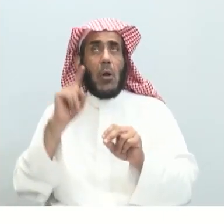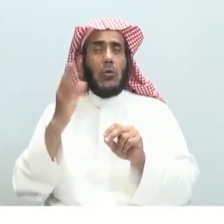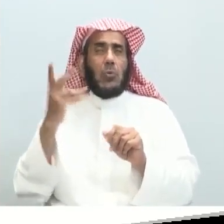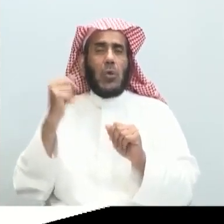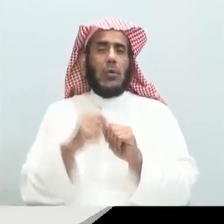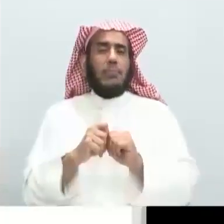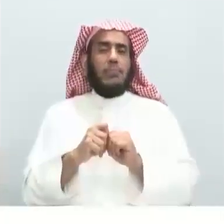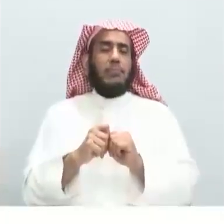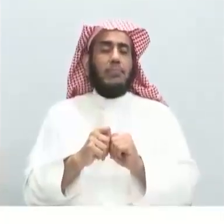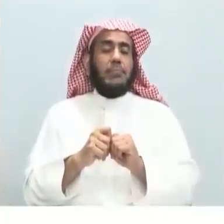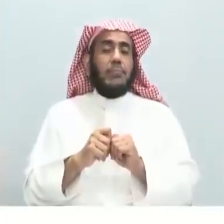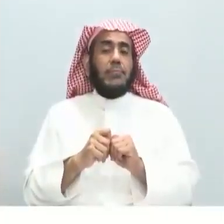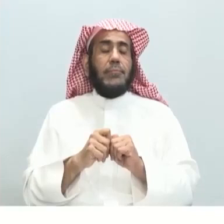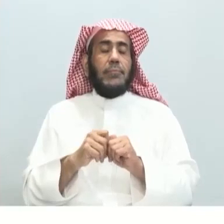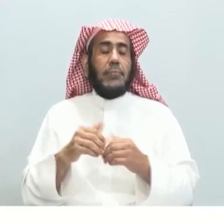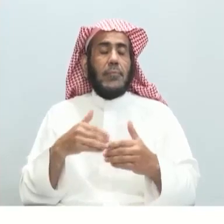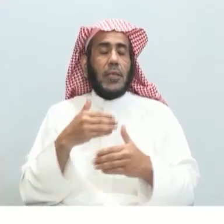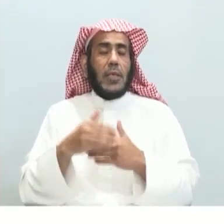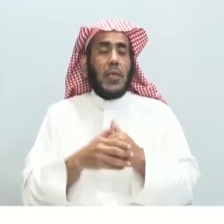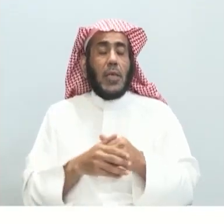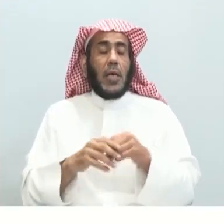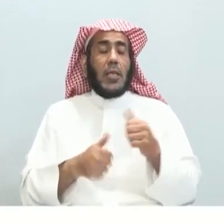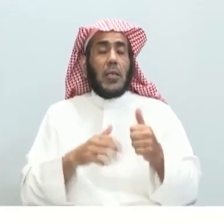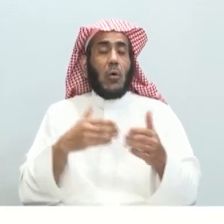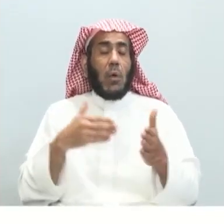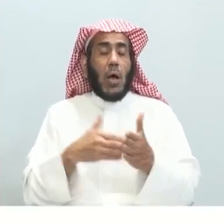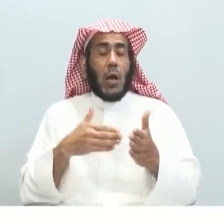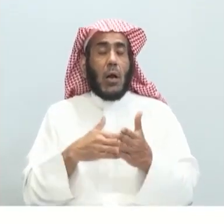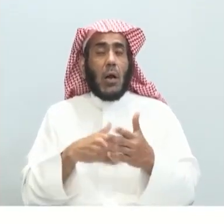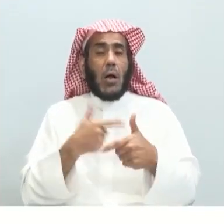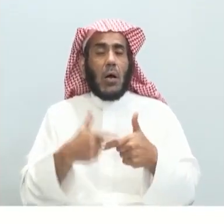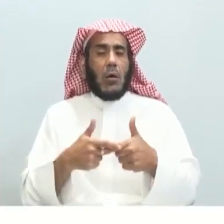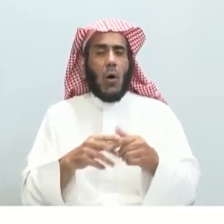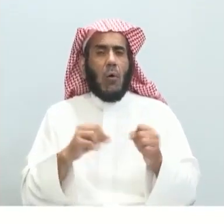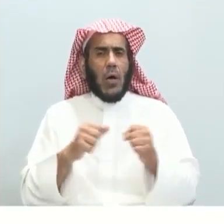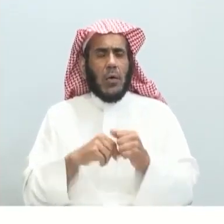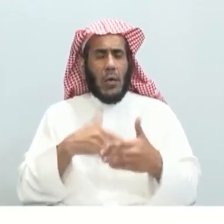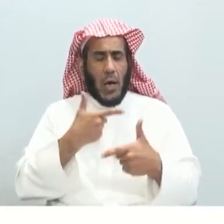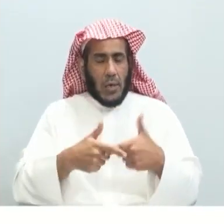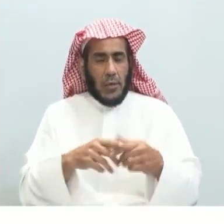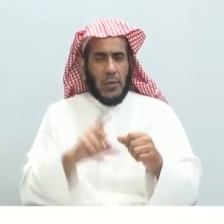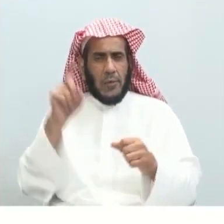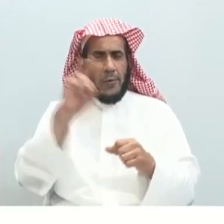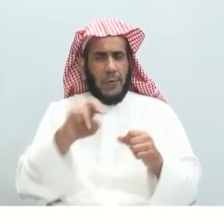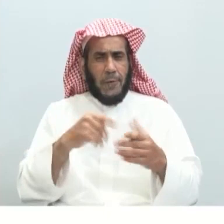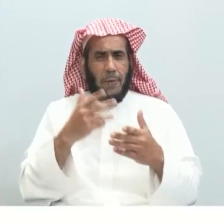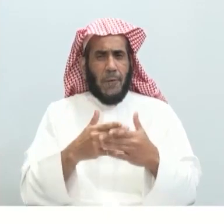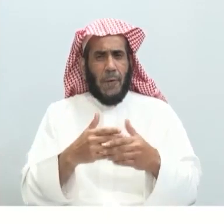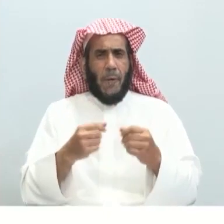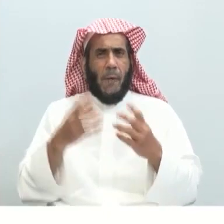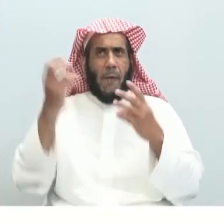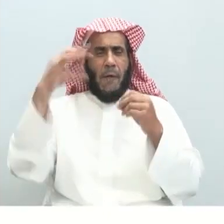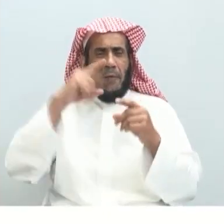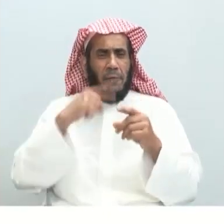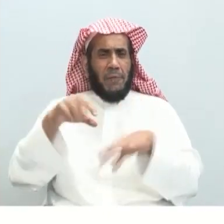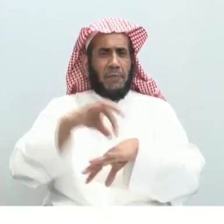سبحانه وتعالى ناتي الى هذا التقويم الاخر وهو هو عباره عن سؤال لماذا يمتل الله